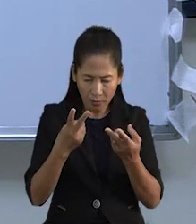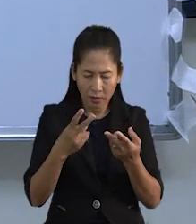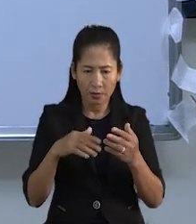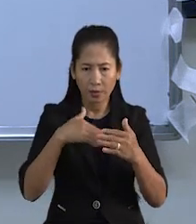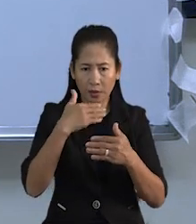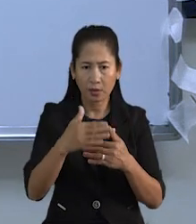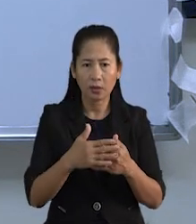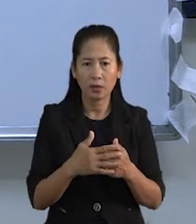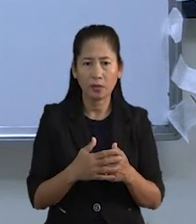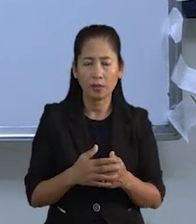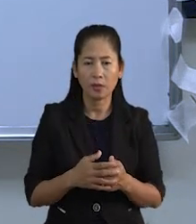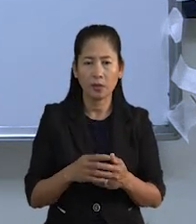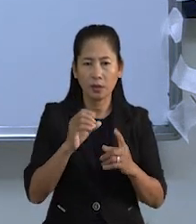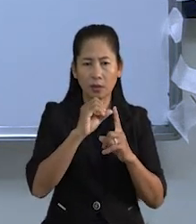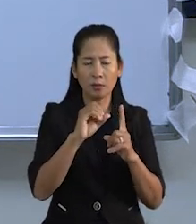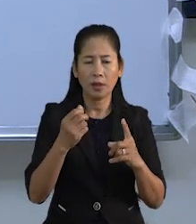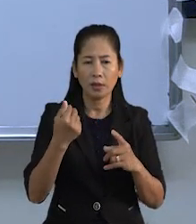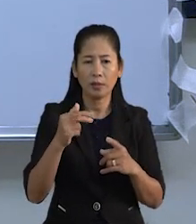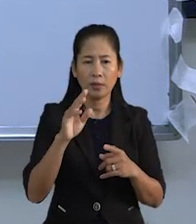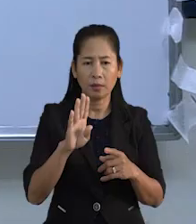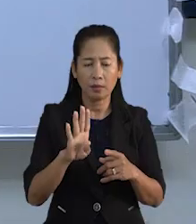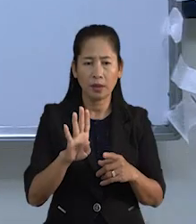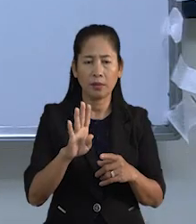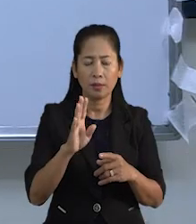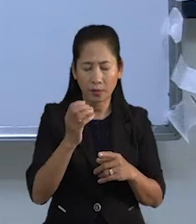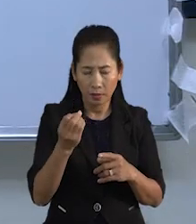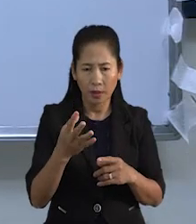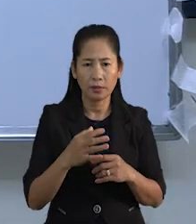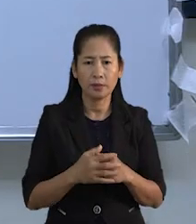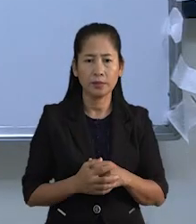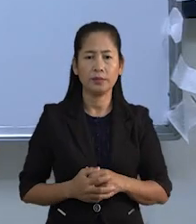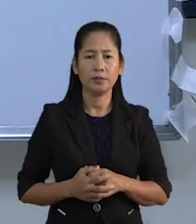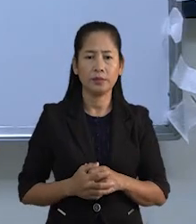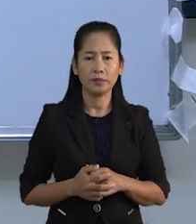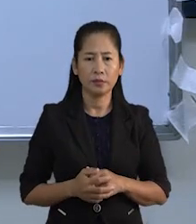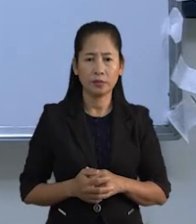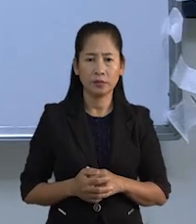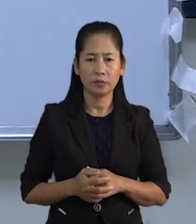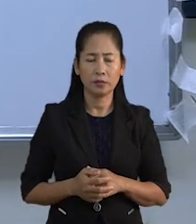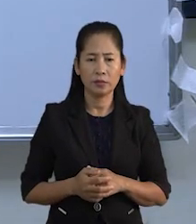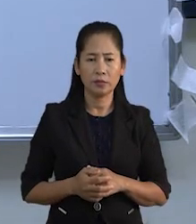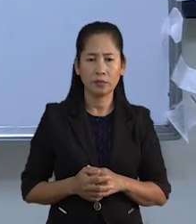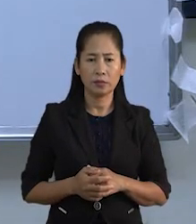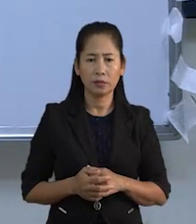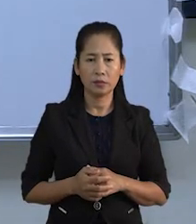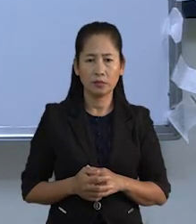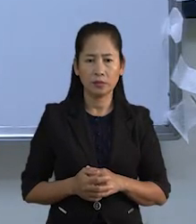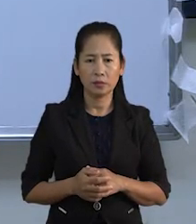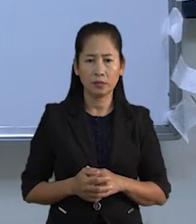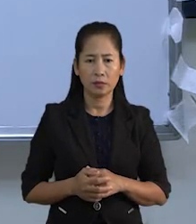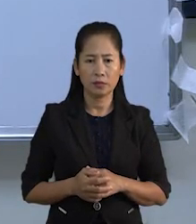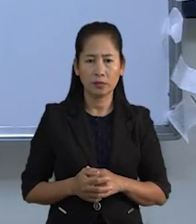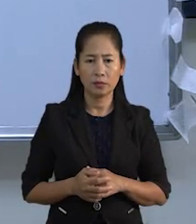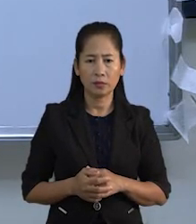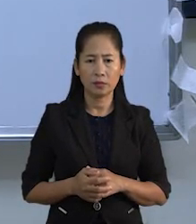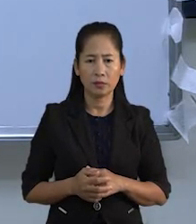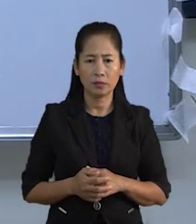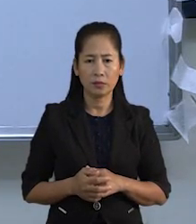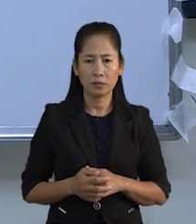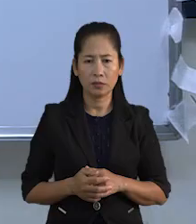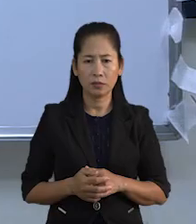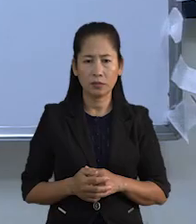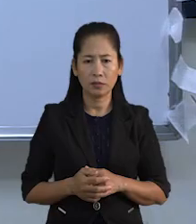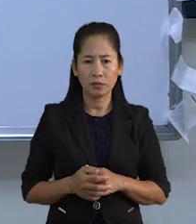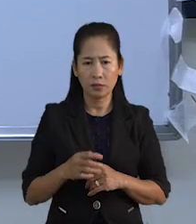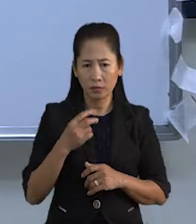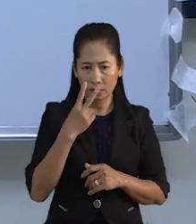បន្តតើជាលបាស់ទីប៉ុន្មានដែលត្រូវលេខរៀងទី3កូនបាទលោកគ្រូសង្ឃឹមថាកូនបានគិតរួចរាល់ហើយណាកូនណាអញ្ចឹងលោ